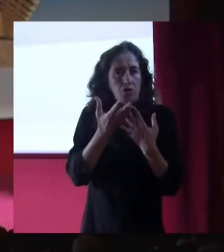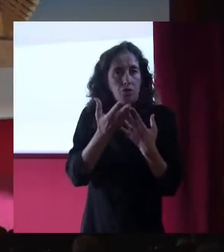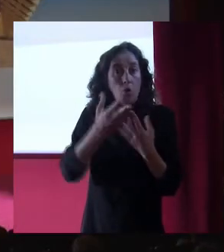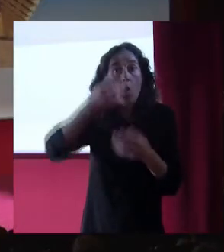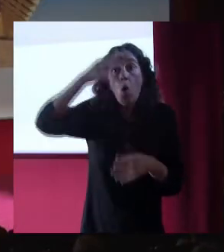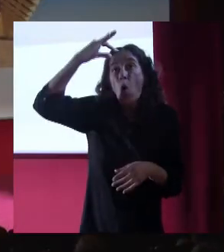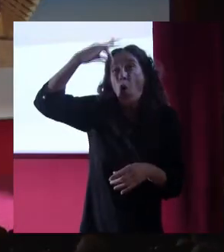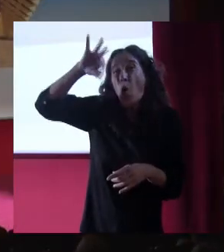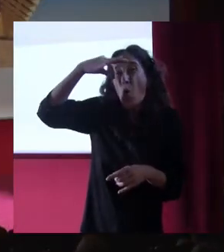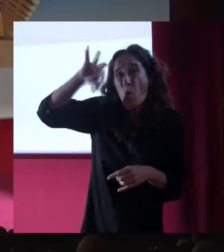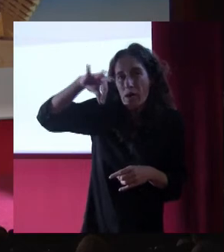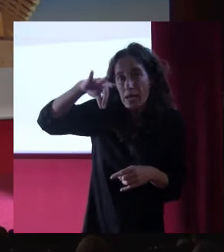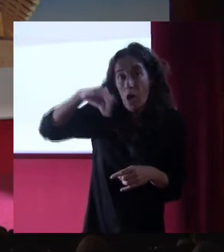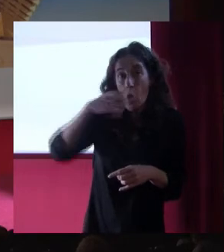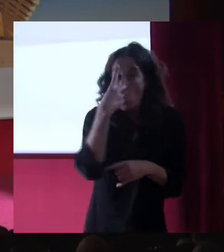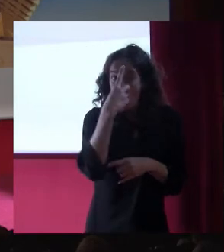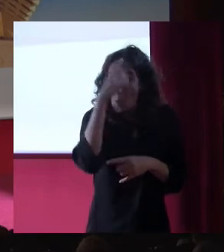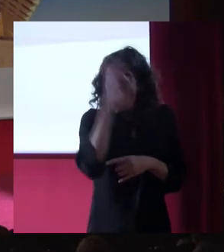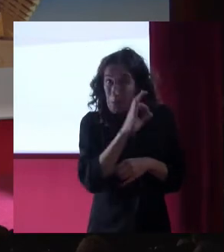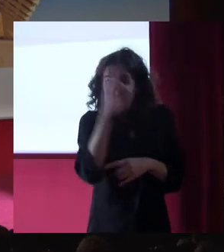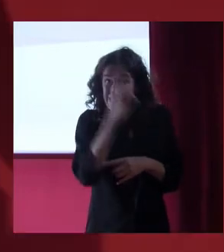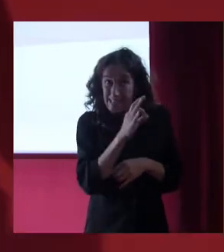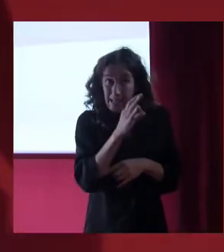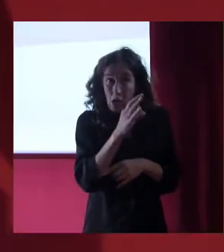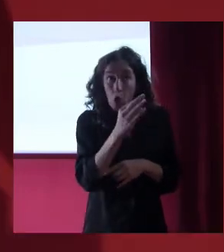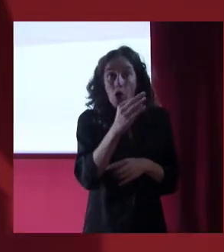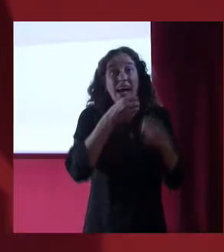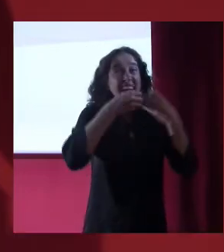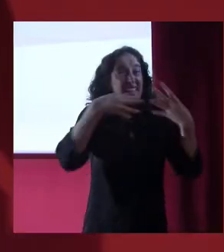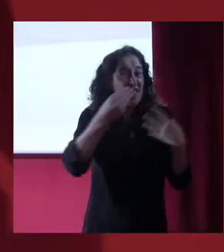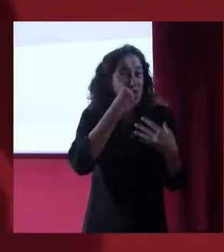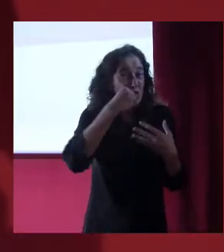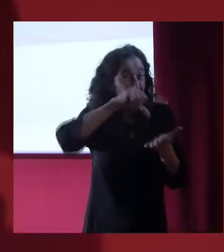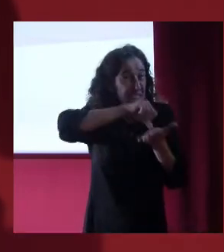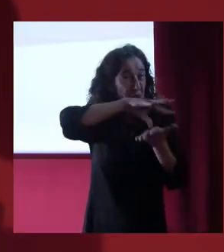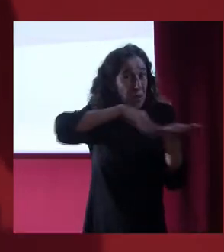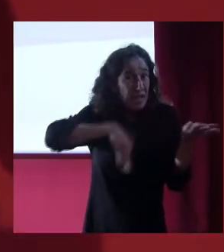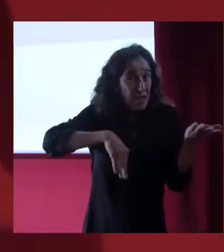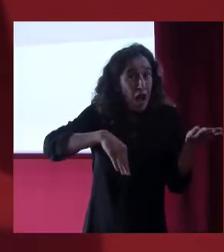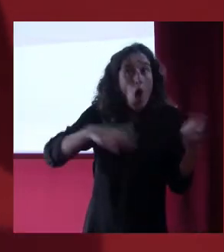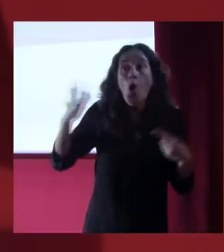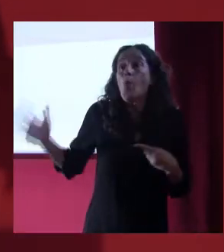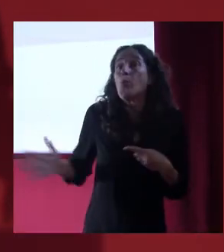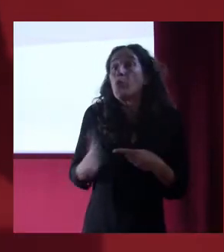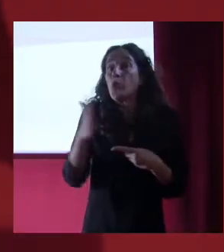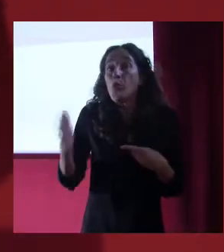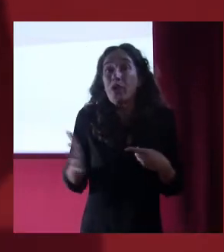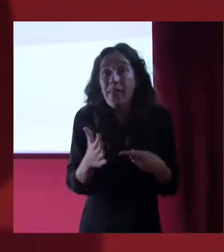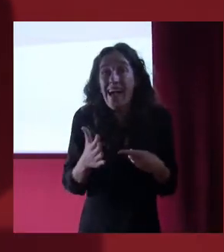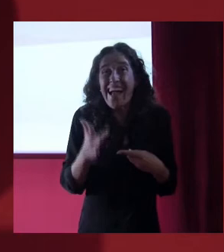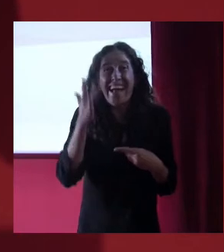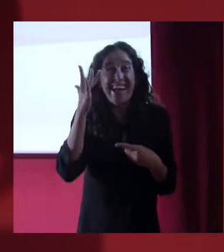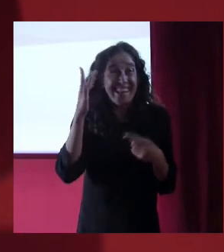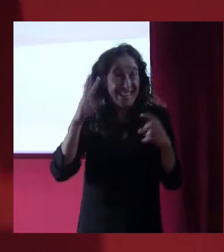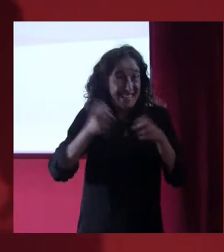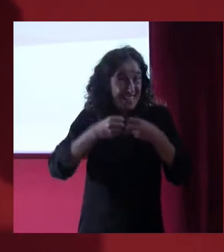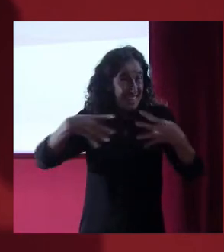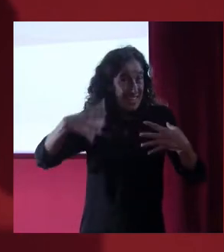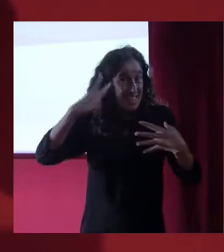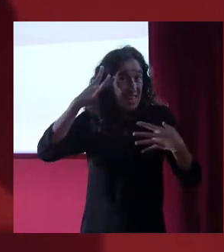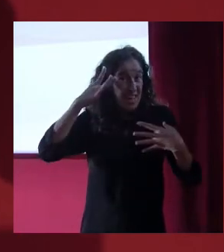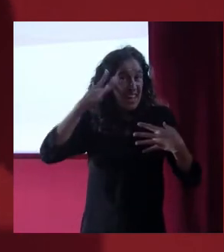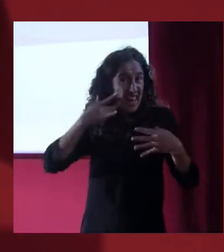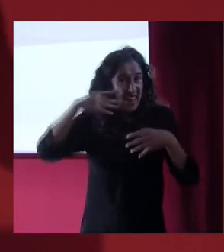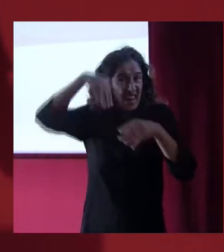Només l'1% de l'energia que es consumeix a Barcelona és produïda per energia neta dins de la